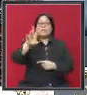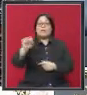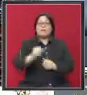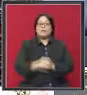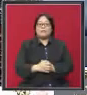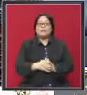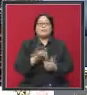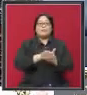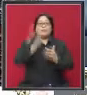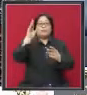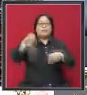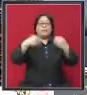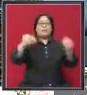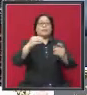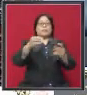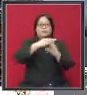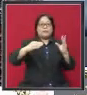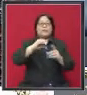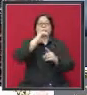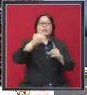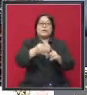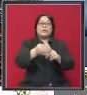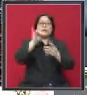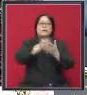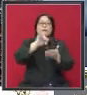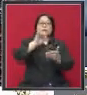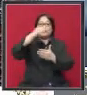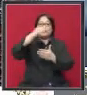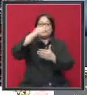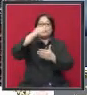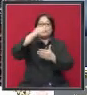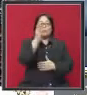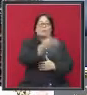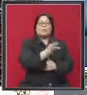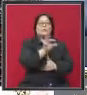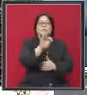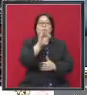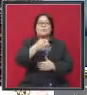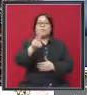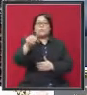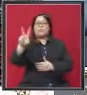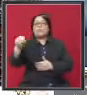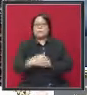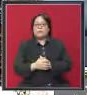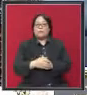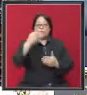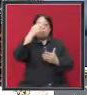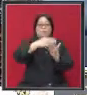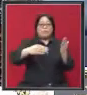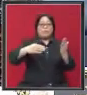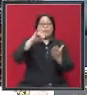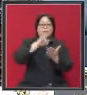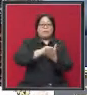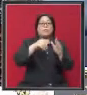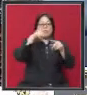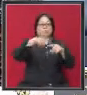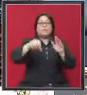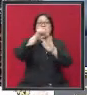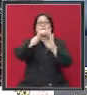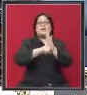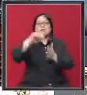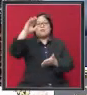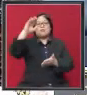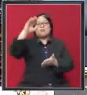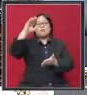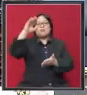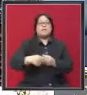PKS akan diberikan potongan cukai khas, tetapi ini telah berakhir pada September 2020. Potongan ini tertakluk kepada syarat pengurangan